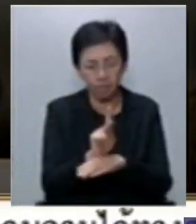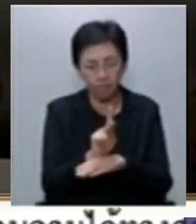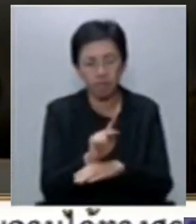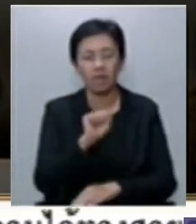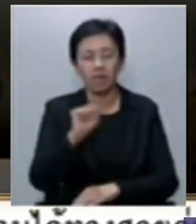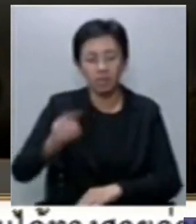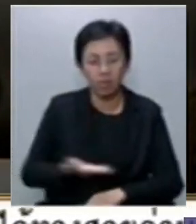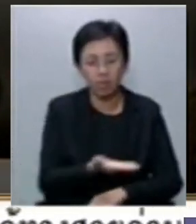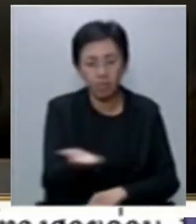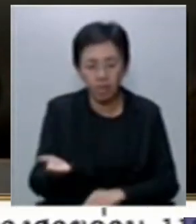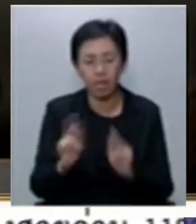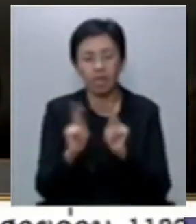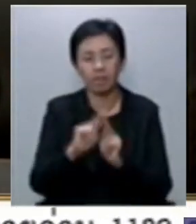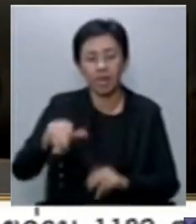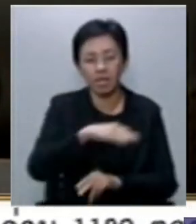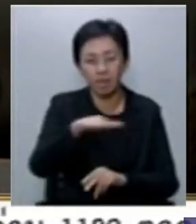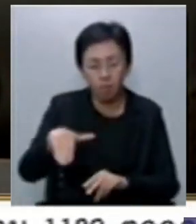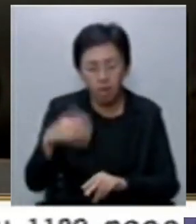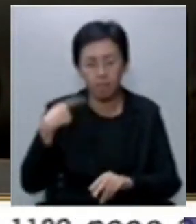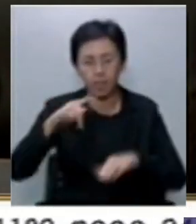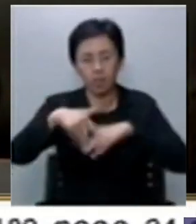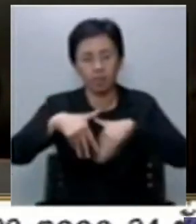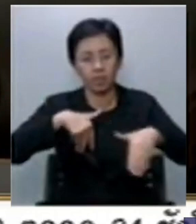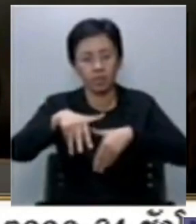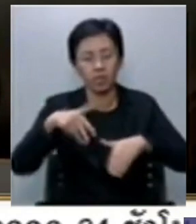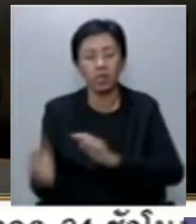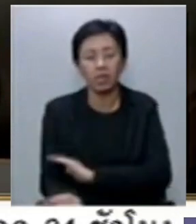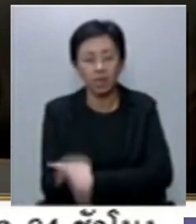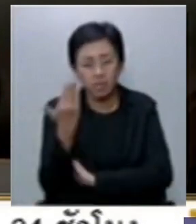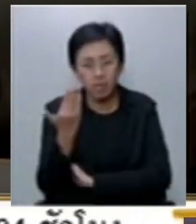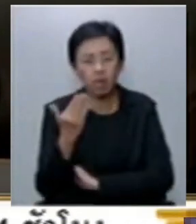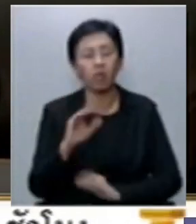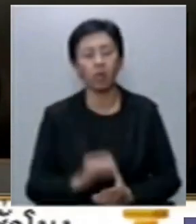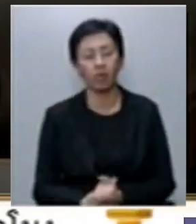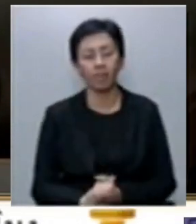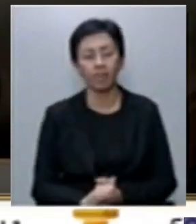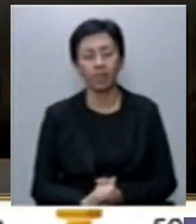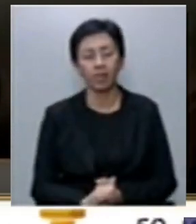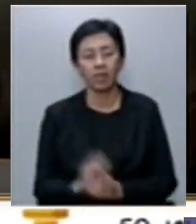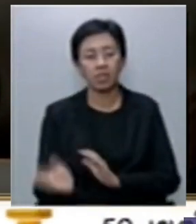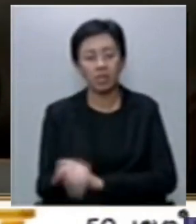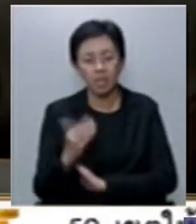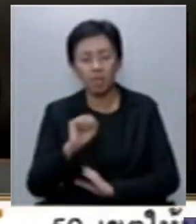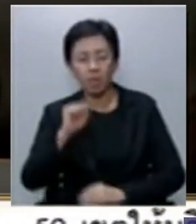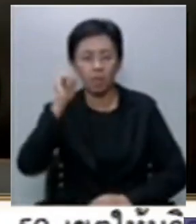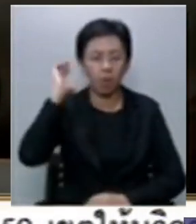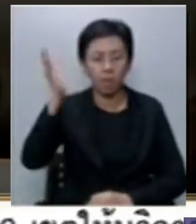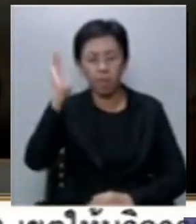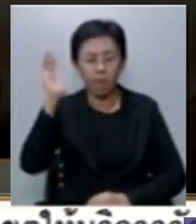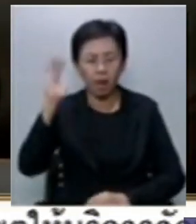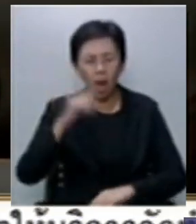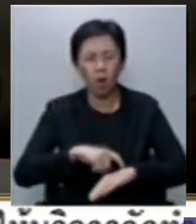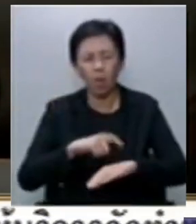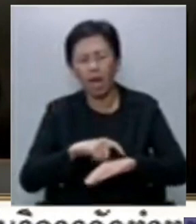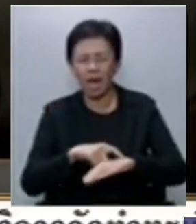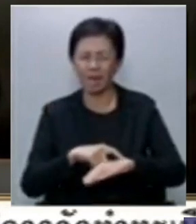มาชิกต่อกรรมธิการและต่อประชาชนมากนะครับเมื่อช่วงเช้าครับท่านประธานเพื่อนสมาชิกของผมคุณวิโรจน์เนี่ยอภิปรายไปแล้วก็ไม่ได้สามารถใช้เวลาได้เต็ม